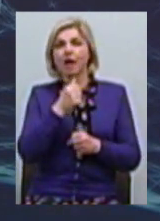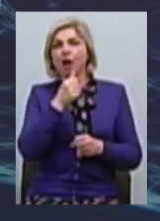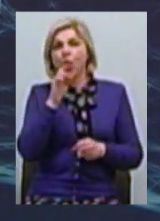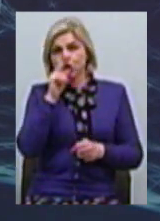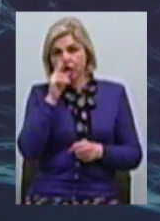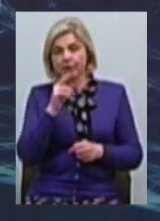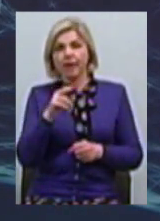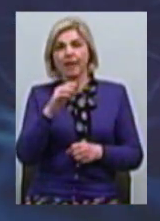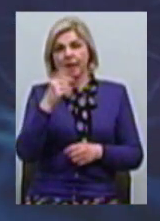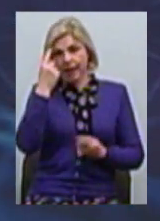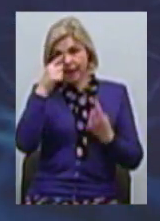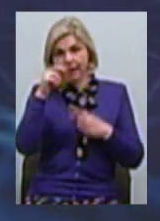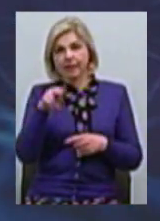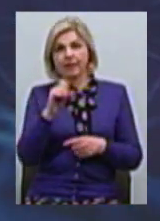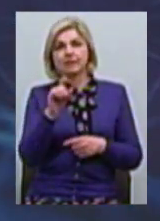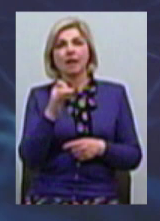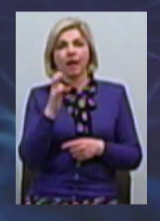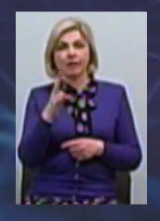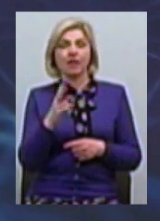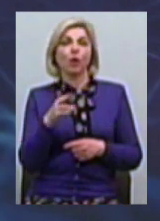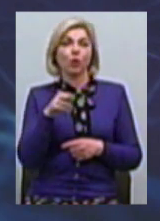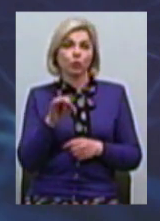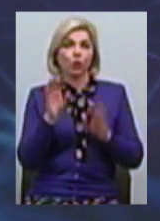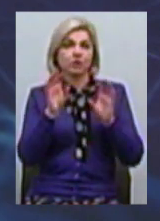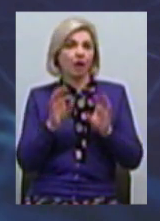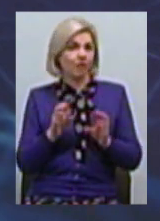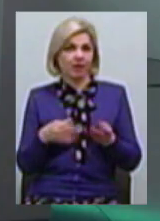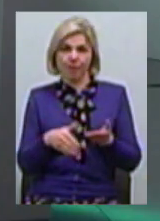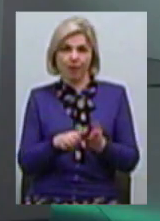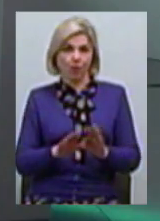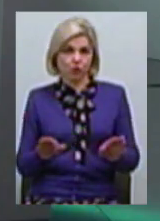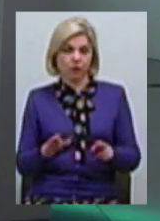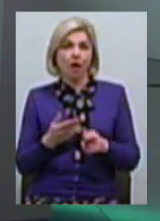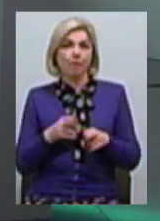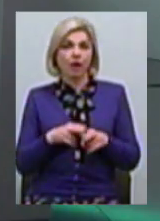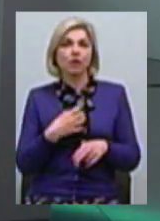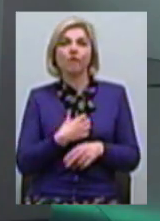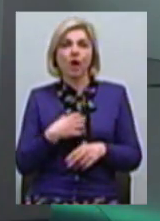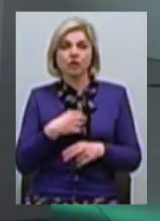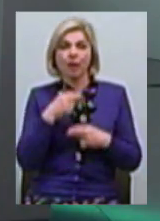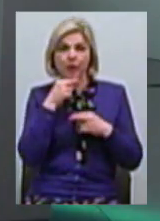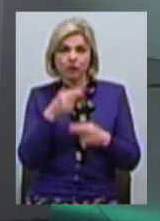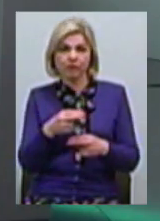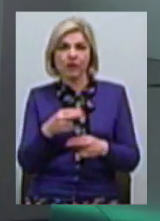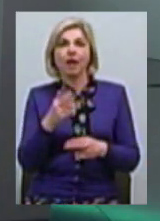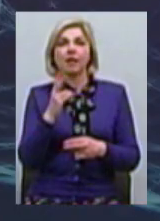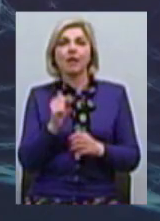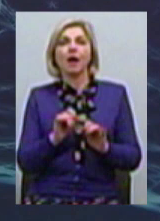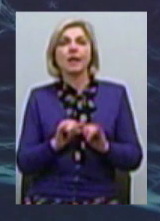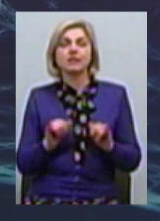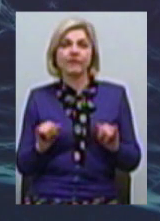этой системы, то ну, законодательство здесь, разумеется, не поможет. Поэтому очень важно обращать внимание на именно